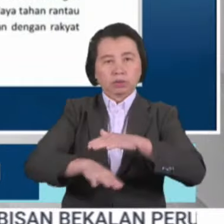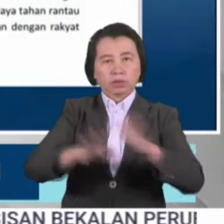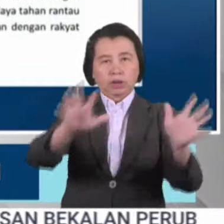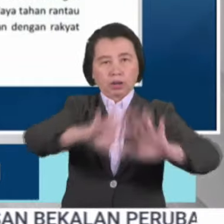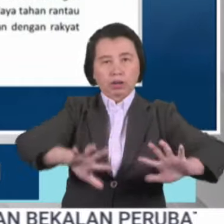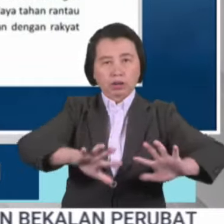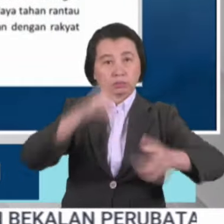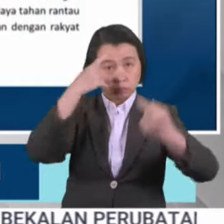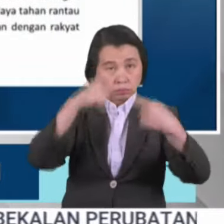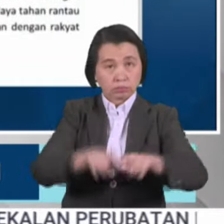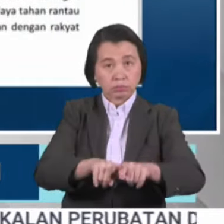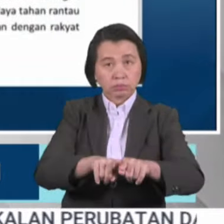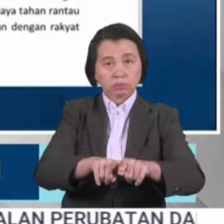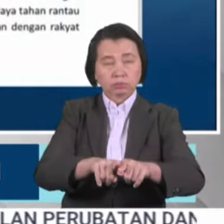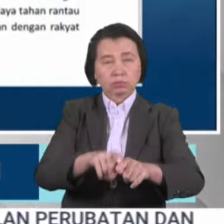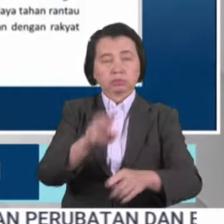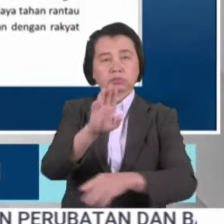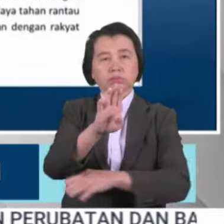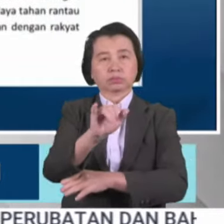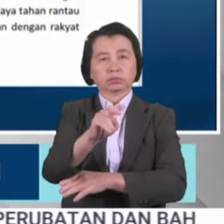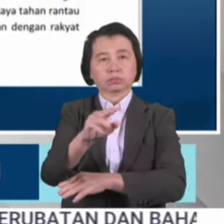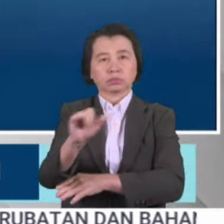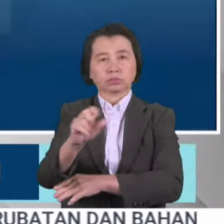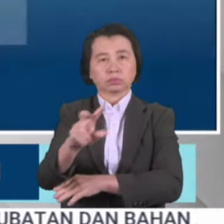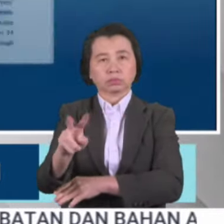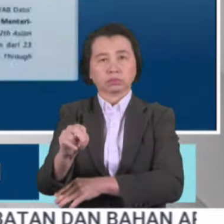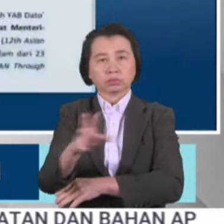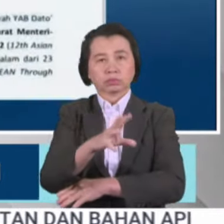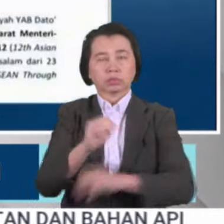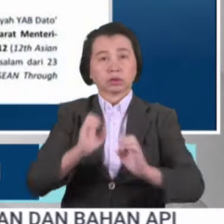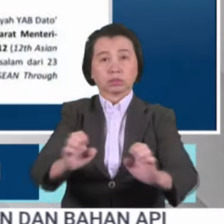ASEAN Agreement on Disaster Management and Emergency Response